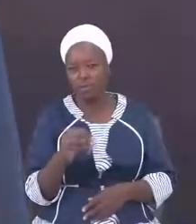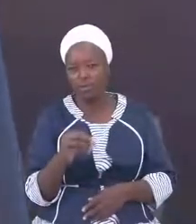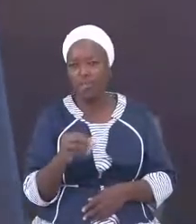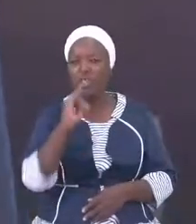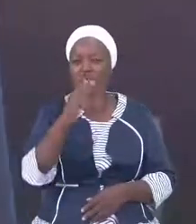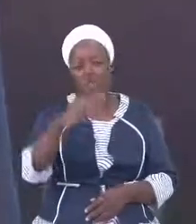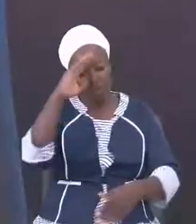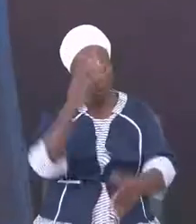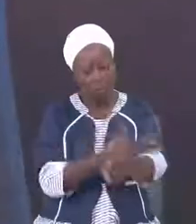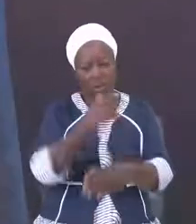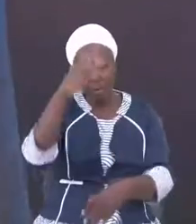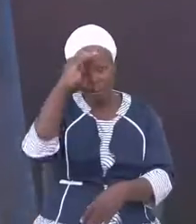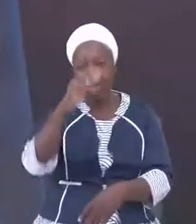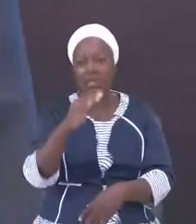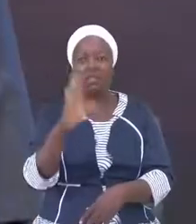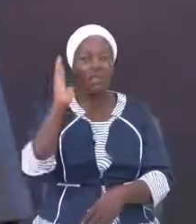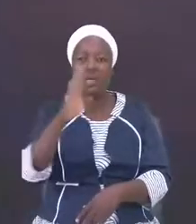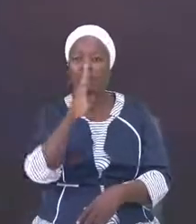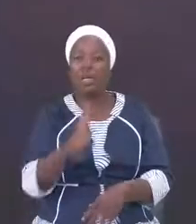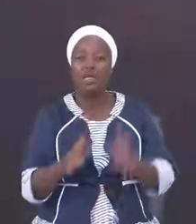que Jonas a passé